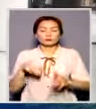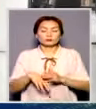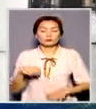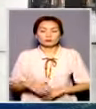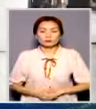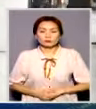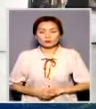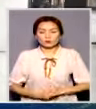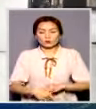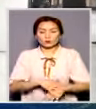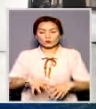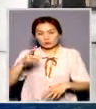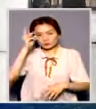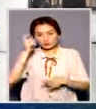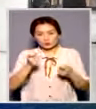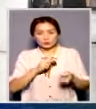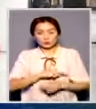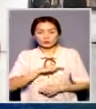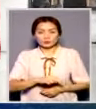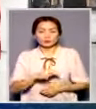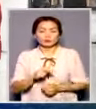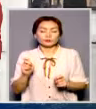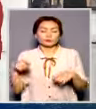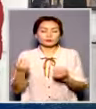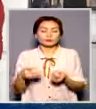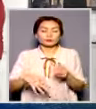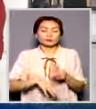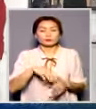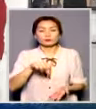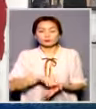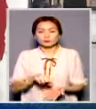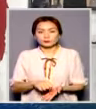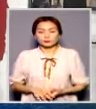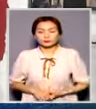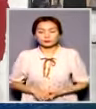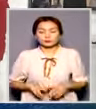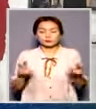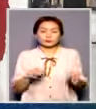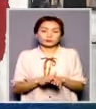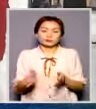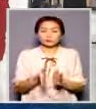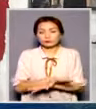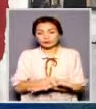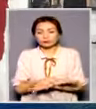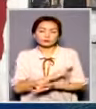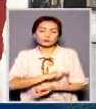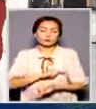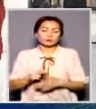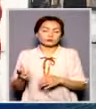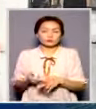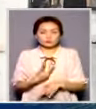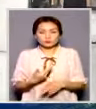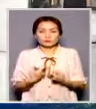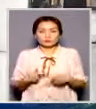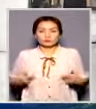барысындағы халықтың өкілеттігі. Яғни ол мандатты дауыс беру арқылы мандат беріп, уәдесін орындамаған жерде оны кері тартып алатындай